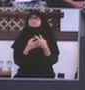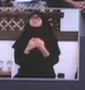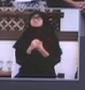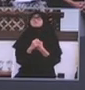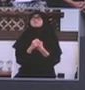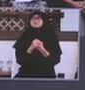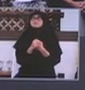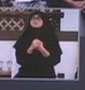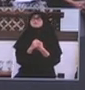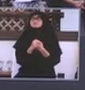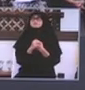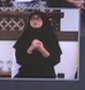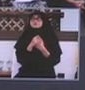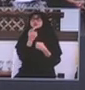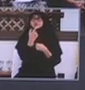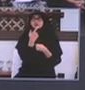Yang kaitannya dengan